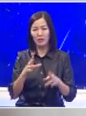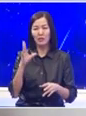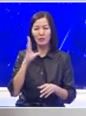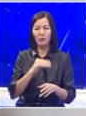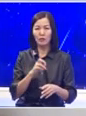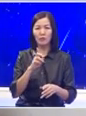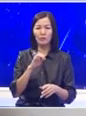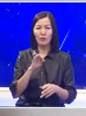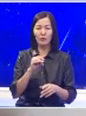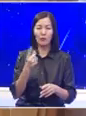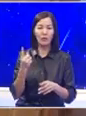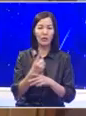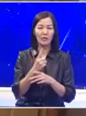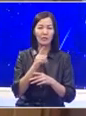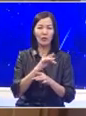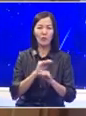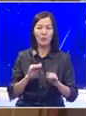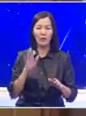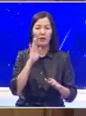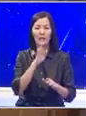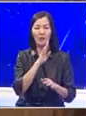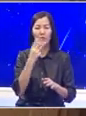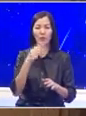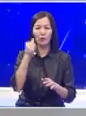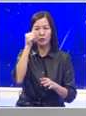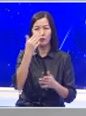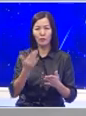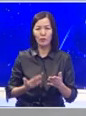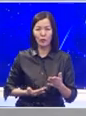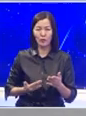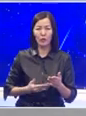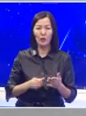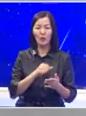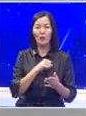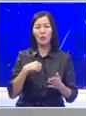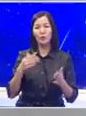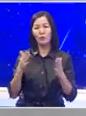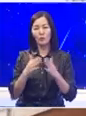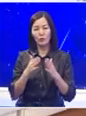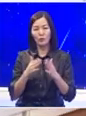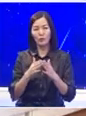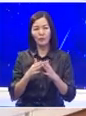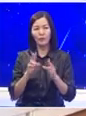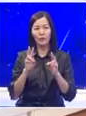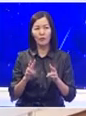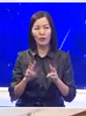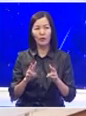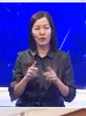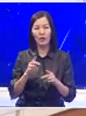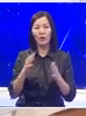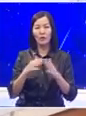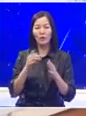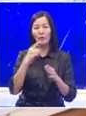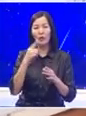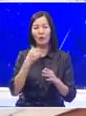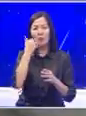Бибігүл Белгібаева жалғыз басты көп балалана. Бұл үйде 30 жылдан бері тұрып жатыр. Өз босағам дегені болмаса, үйде батауға ұят, әйел емес